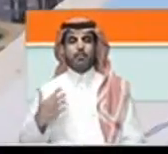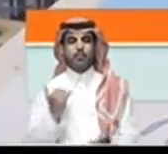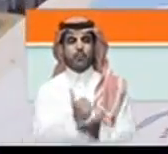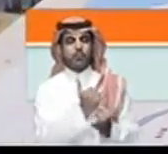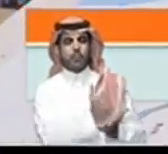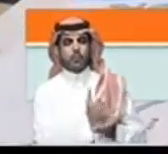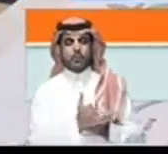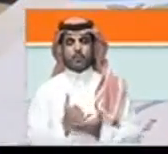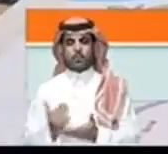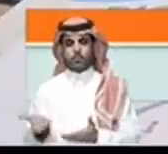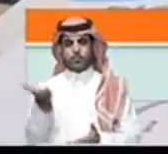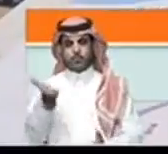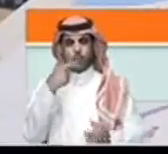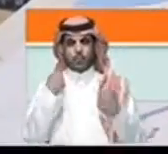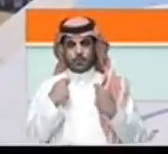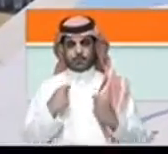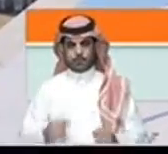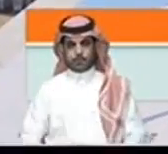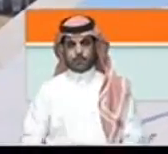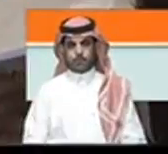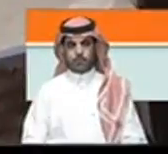اصحاب المعالي الوزراء